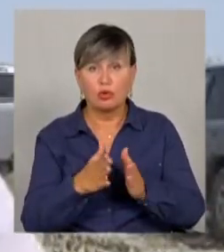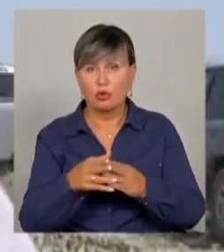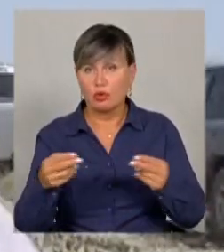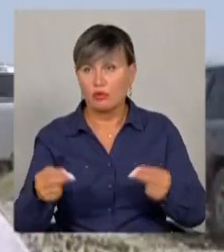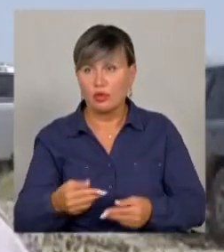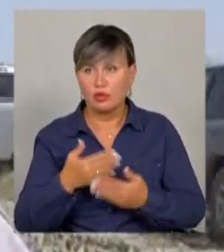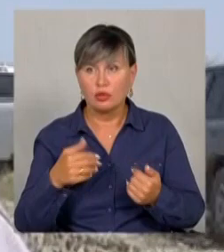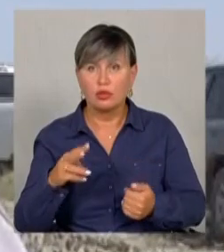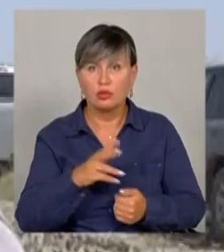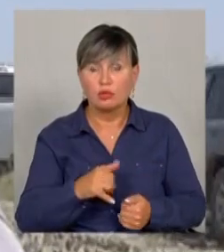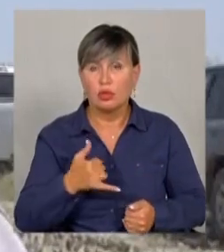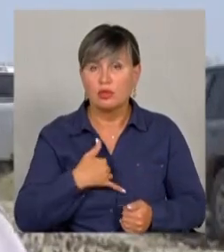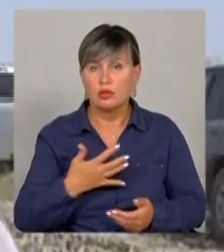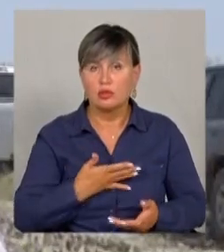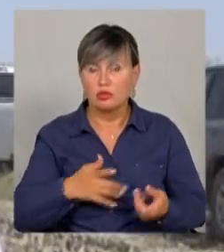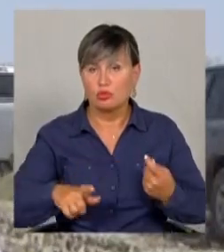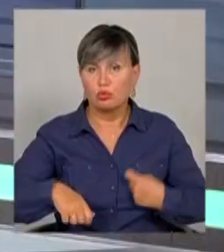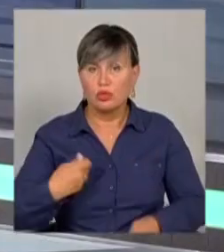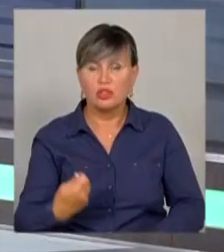нами. Мы терпим огромные убытки.